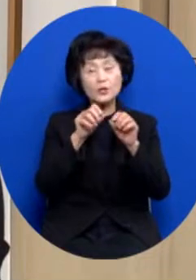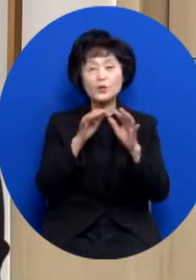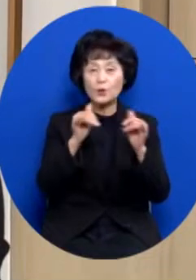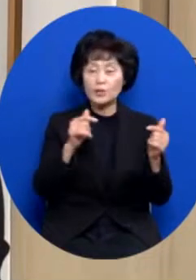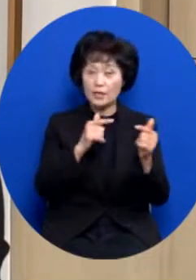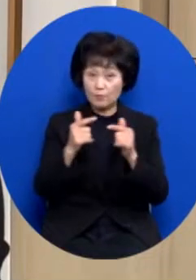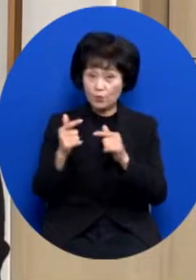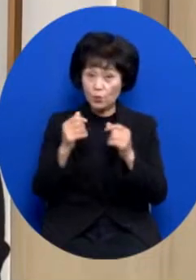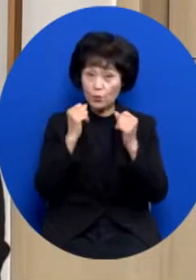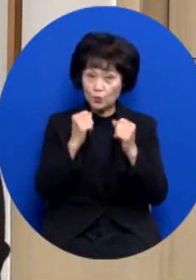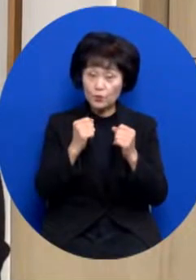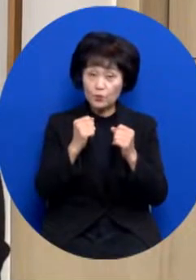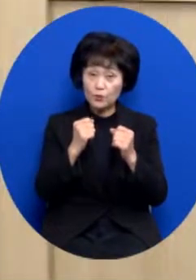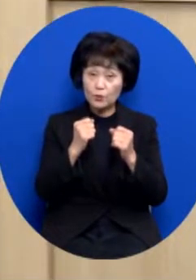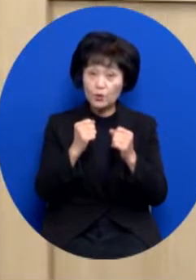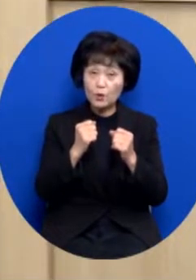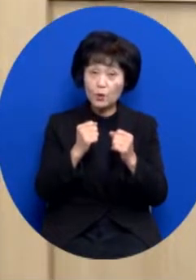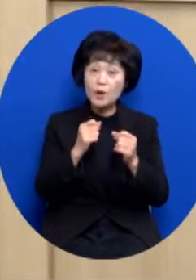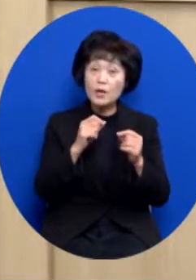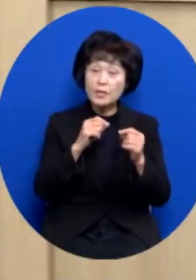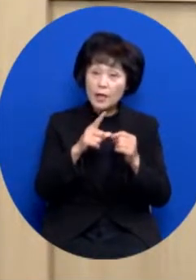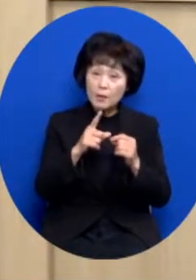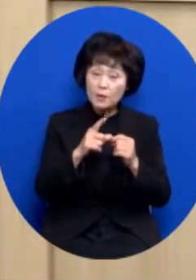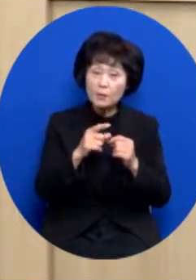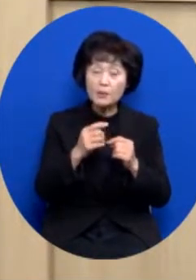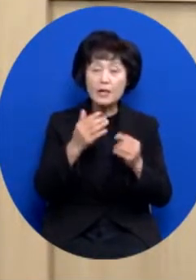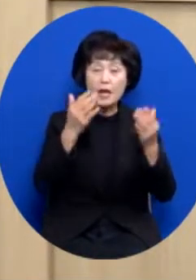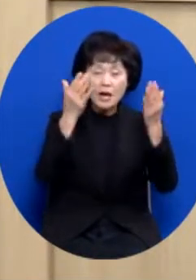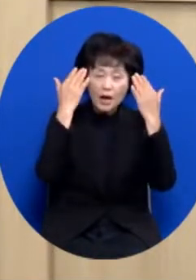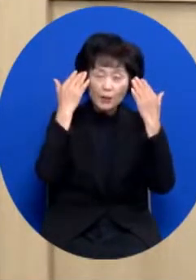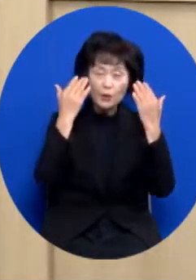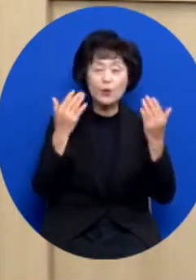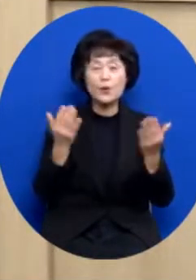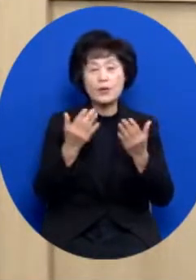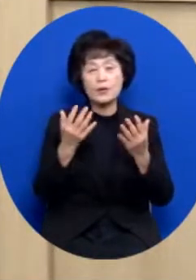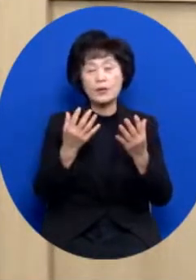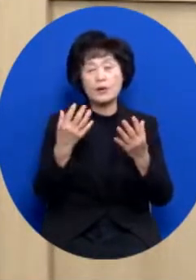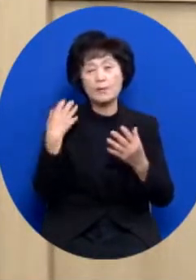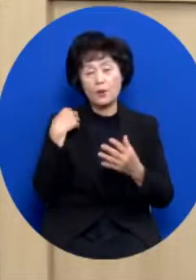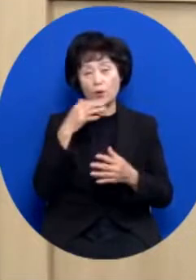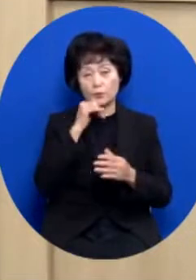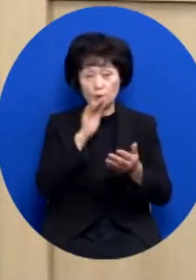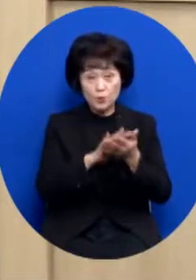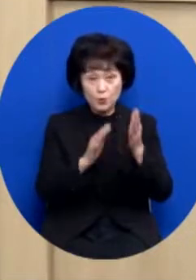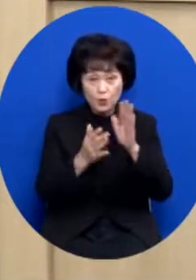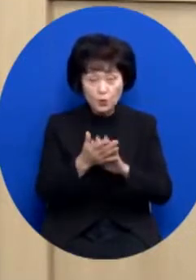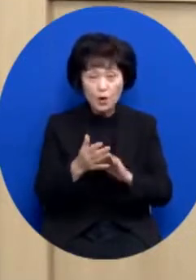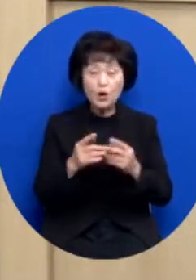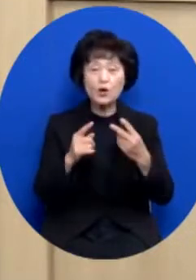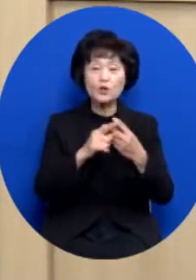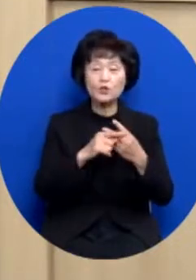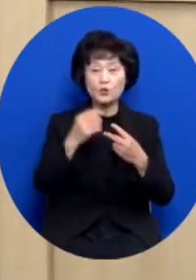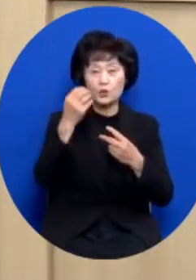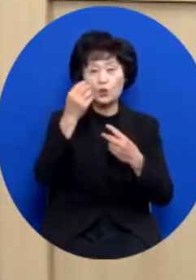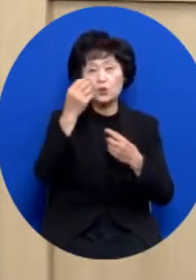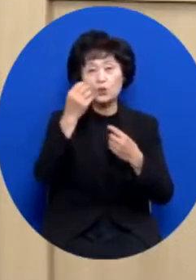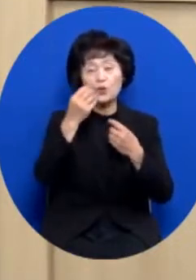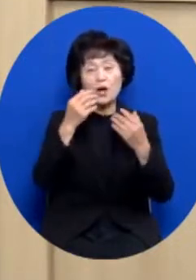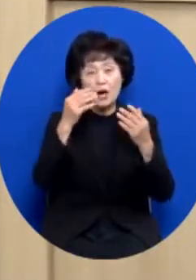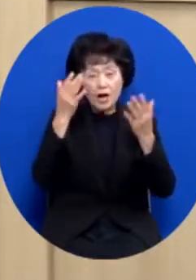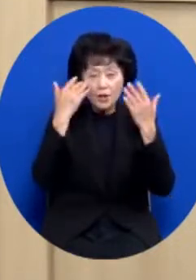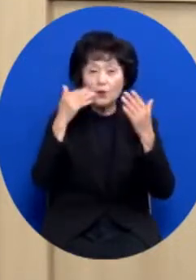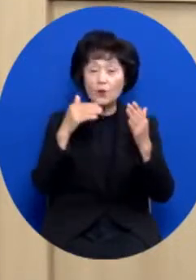와 계십니다 선교사님들은 대개는 학원 사역을 많이 병행을 하고 계세요 유치원부터 중학교 보통 중학교까지